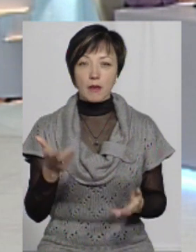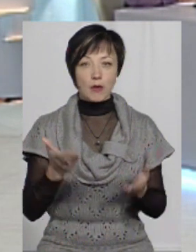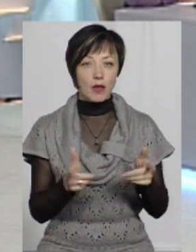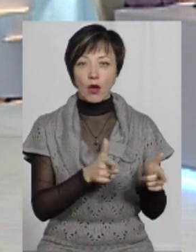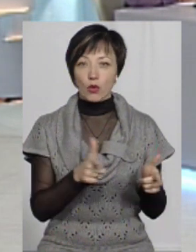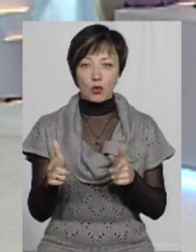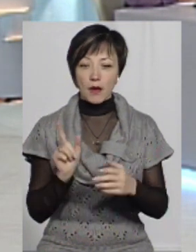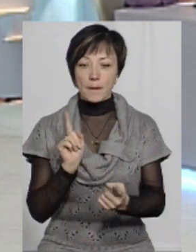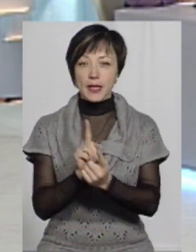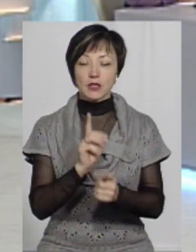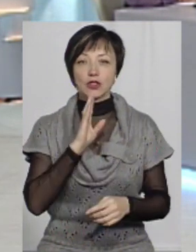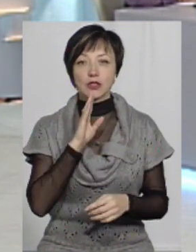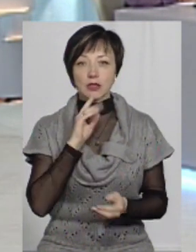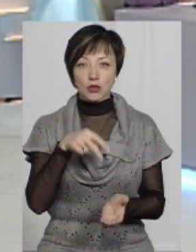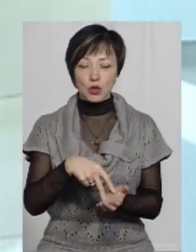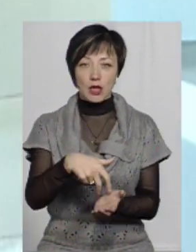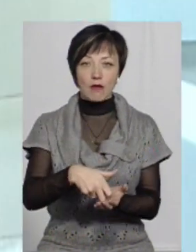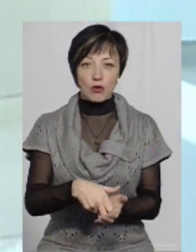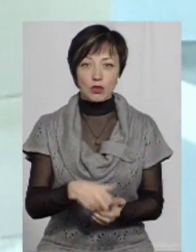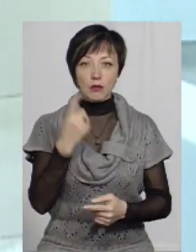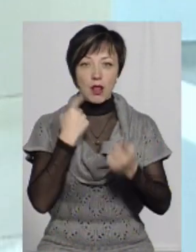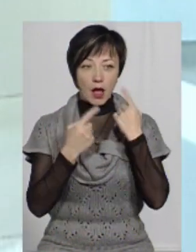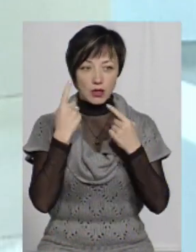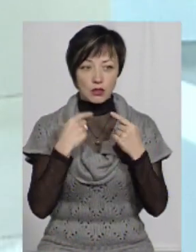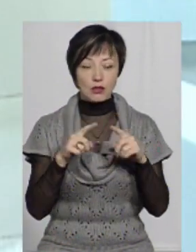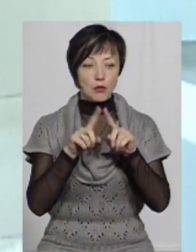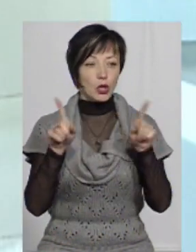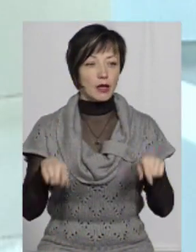мабуть, не готові підійти до жінки, яка стоїть навколішках,